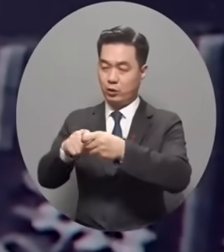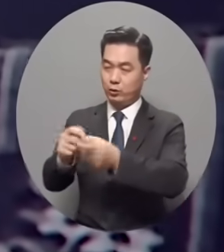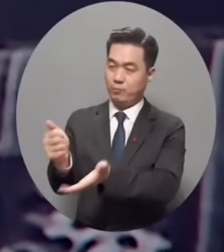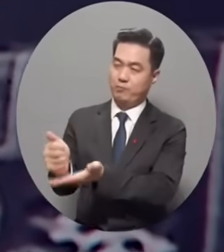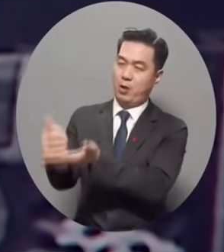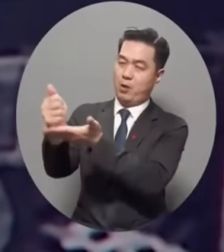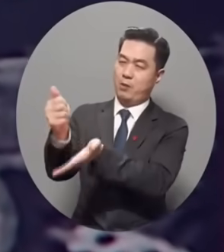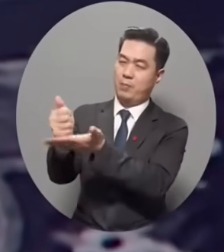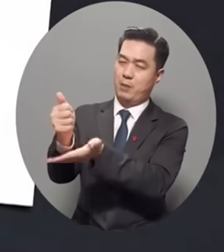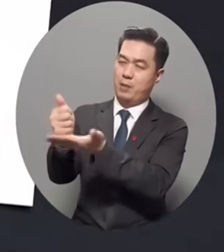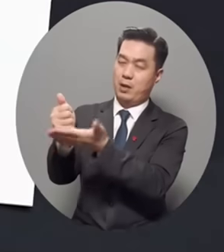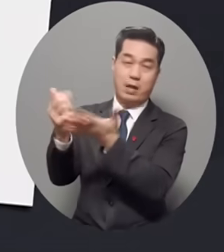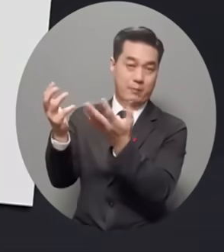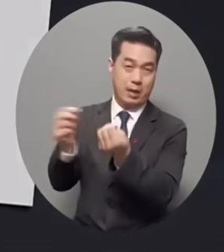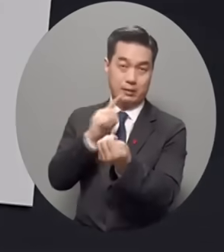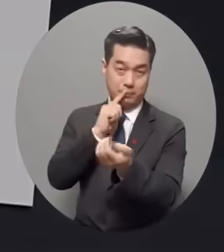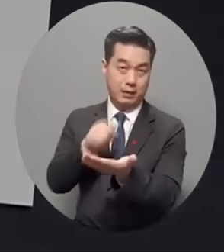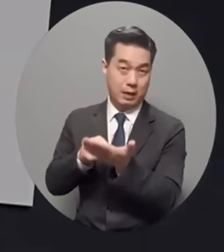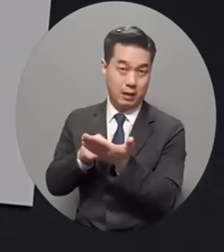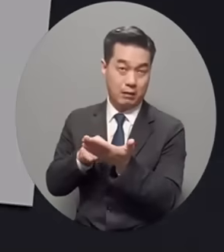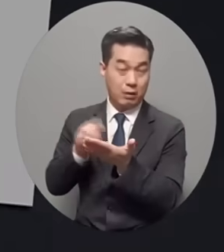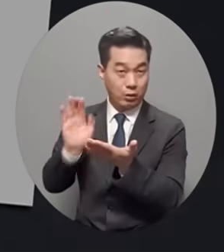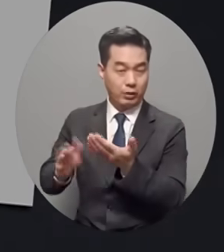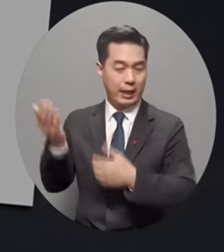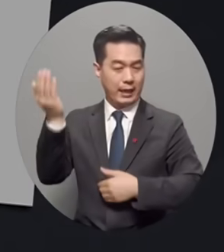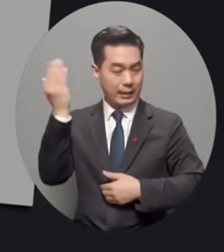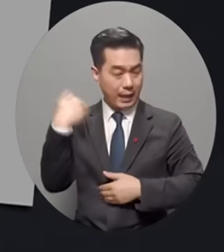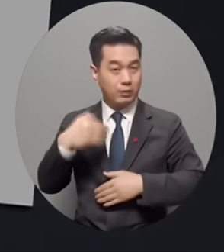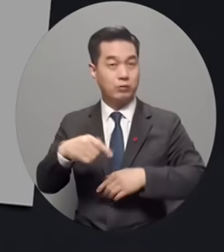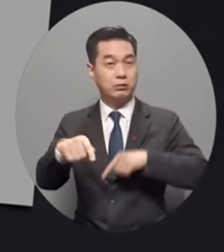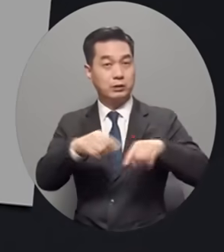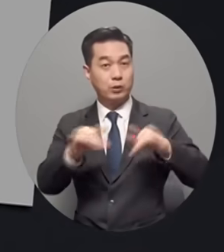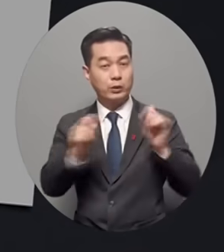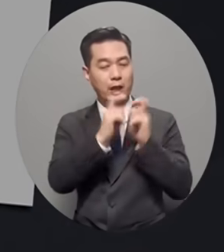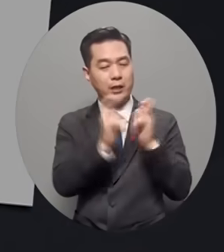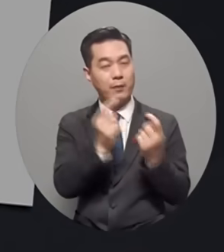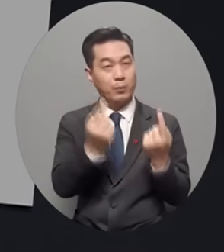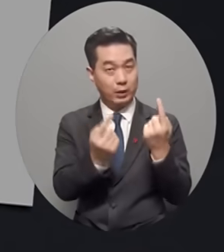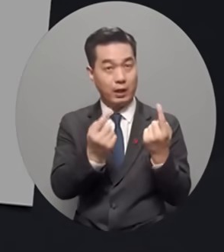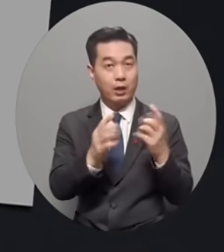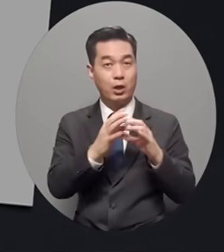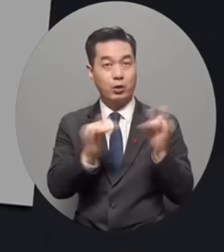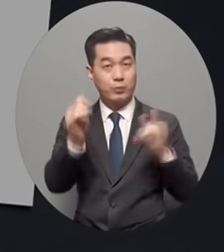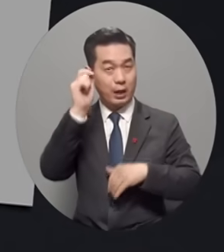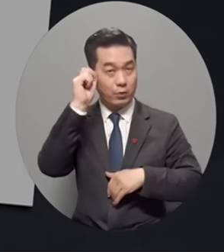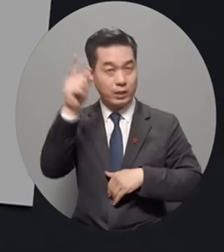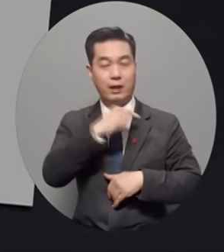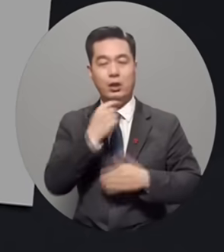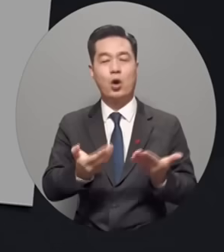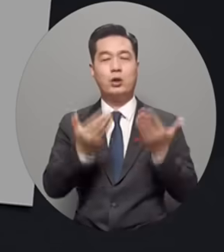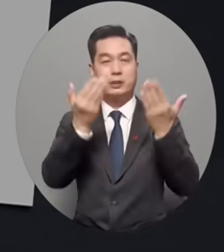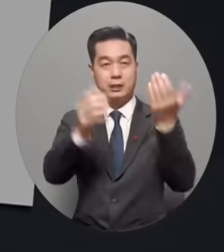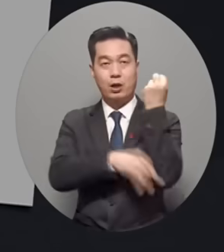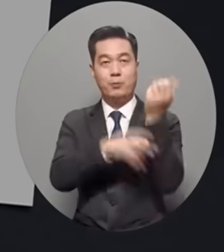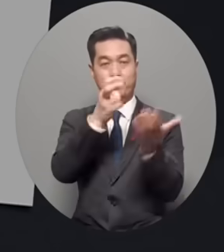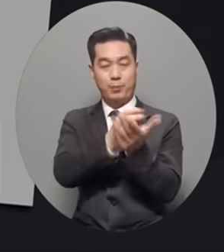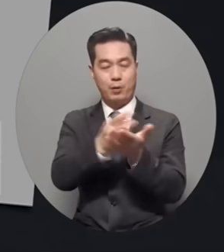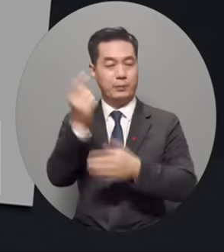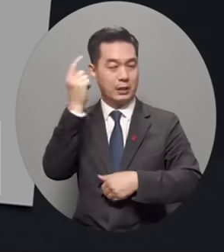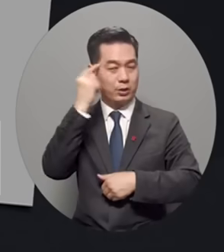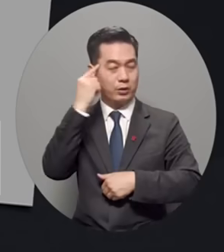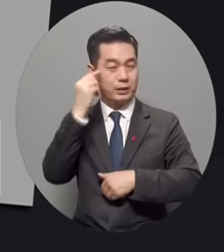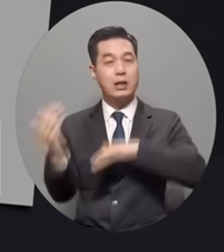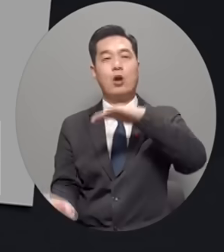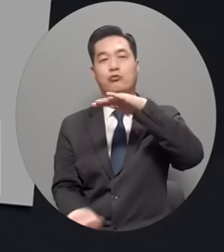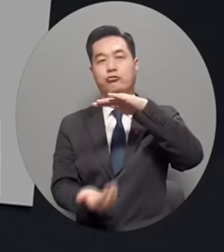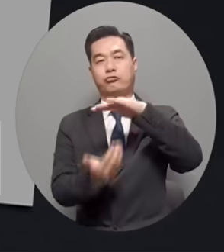지적을 자초했습니다. 반면에 기존 교재는 지도자 개인보다는 국민의 위대한 헌신과 헌법정신 구현에서 국가